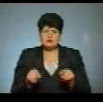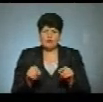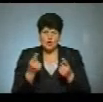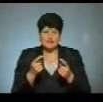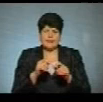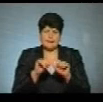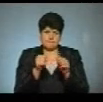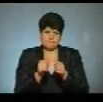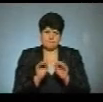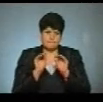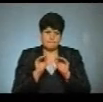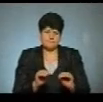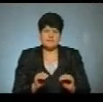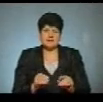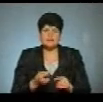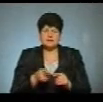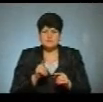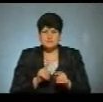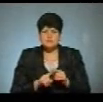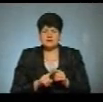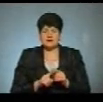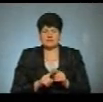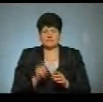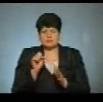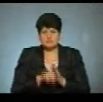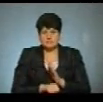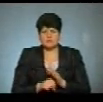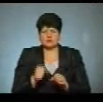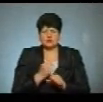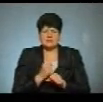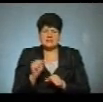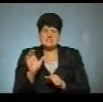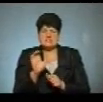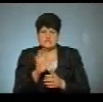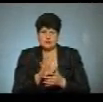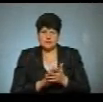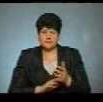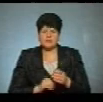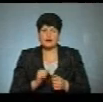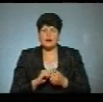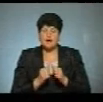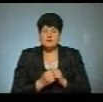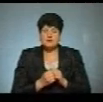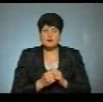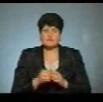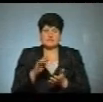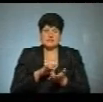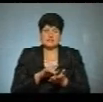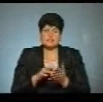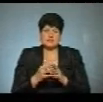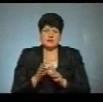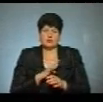комплекс «Молотківська трагедія». Пам'ятні знаки закатованим виготовлені з сірого каменю. В центрі села стояла кузня, в якій